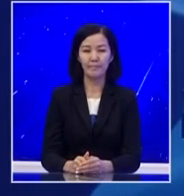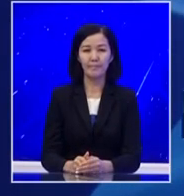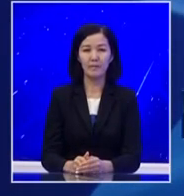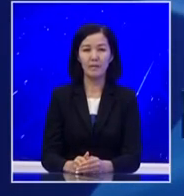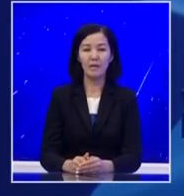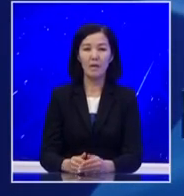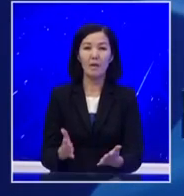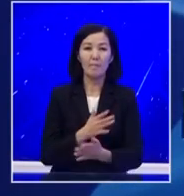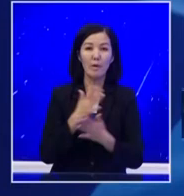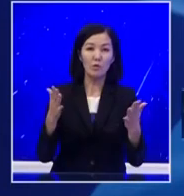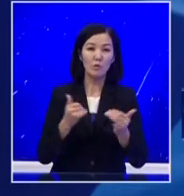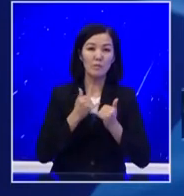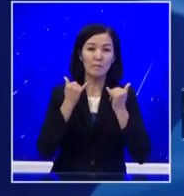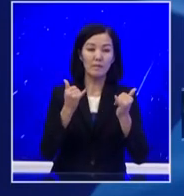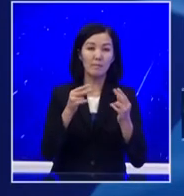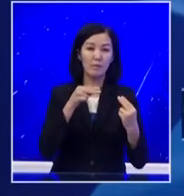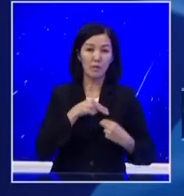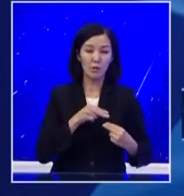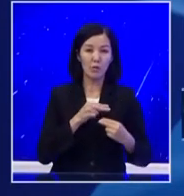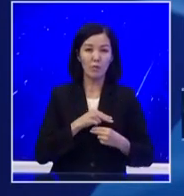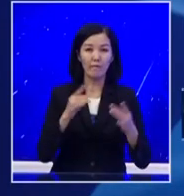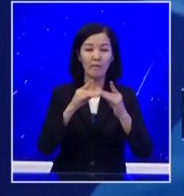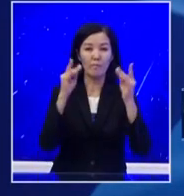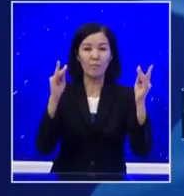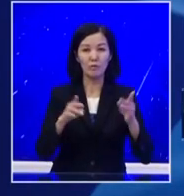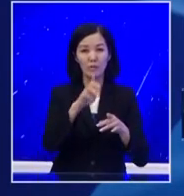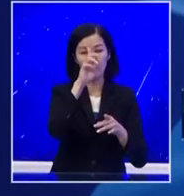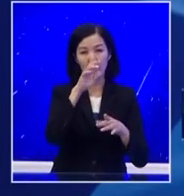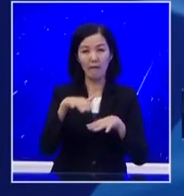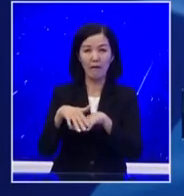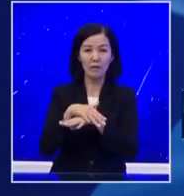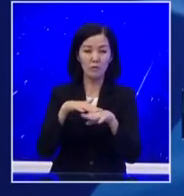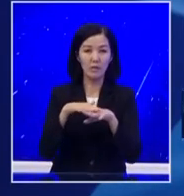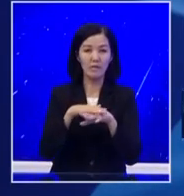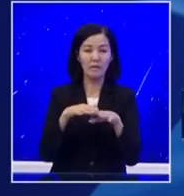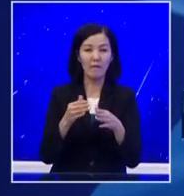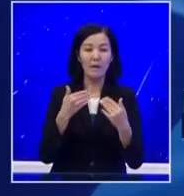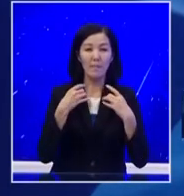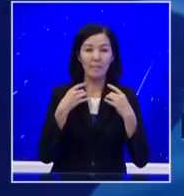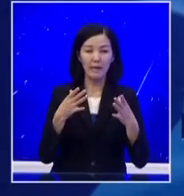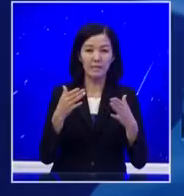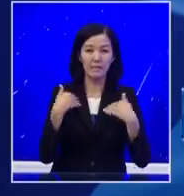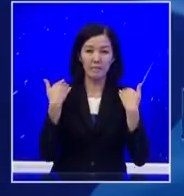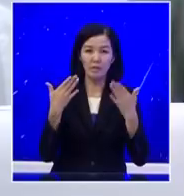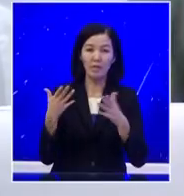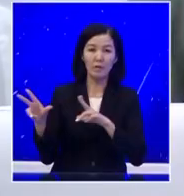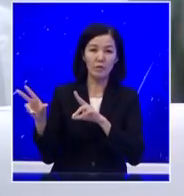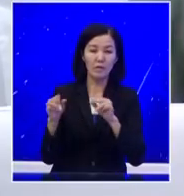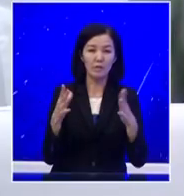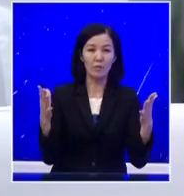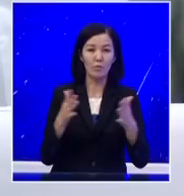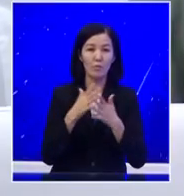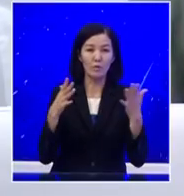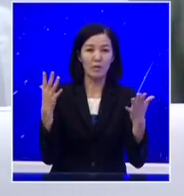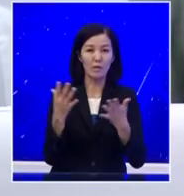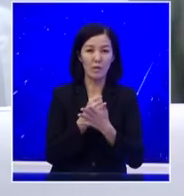выражая благодарность за ваш труд вы являетесь мостика между государством и народом ваш профессиональный праздник желаю вам всего наилучшего больших успехов и